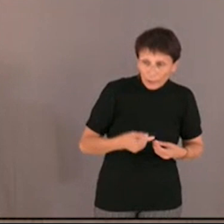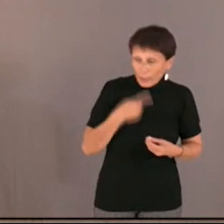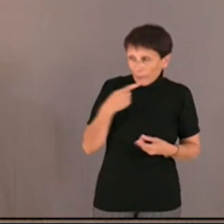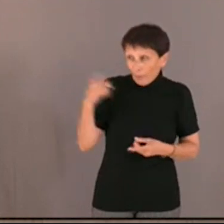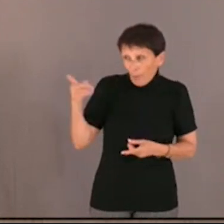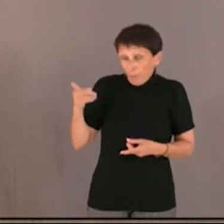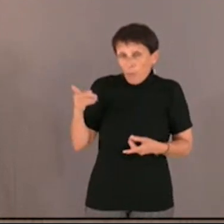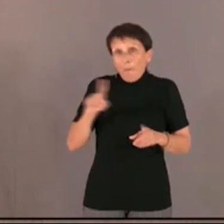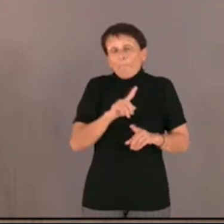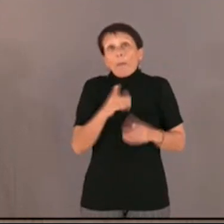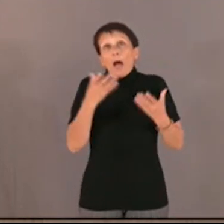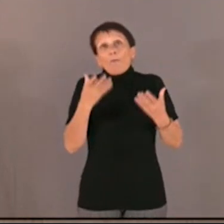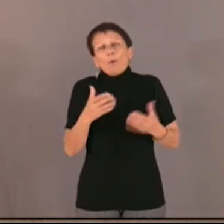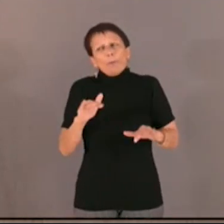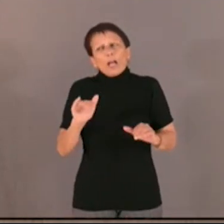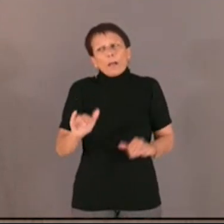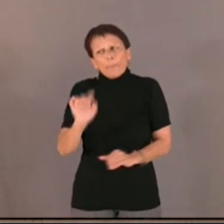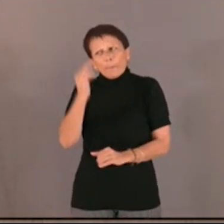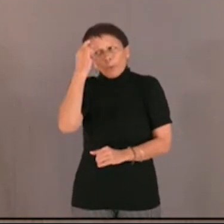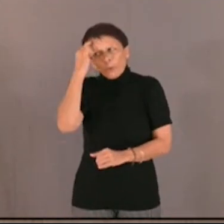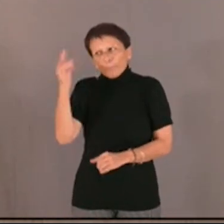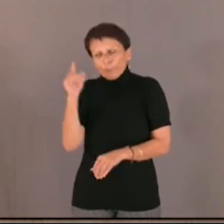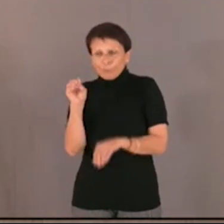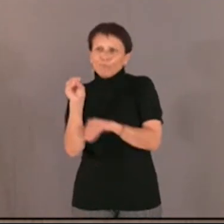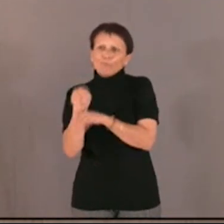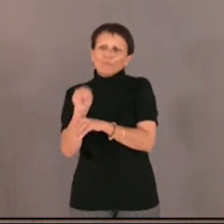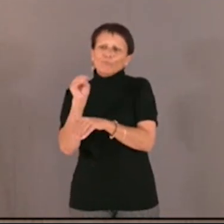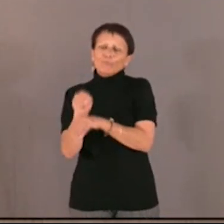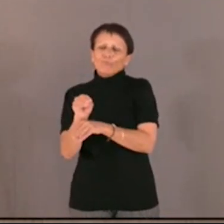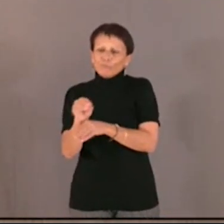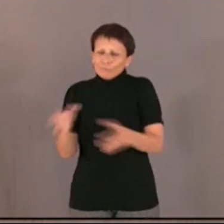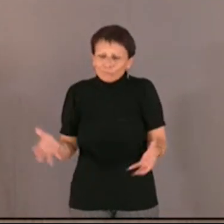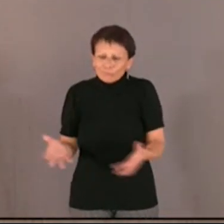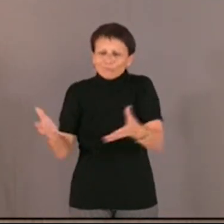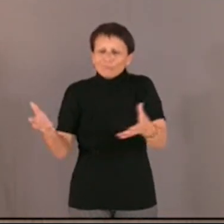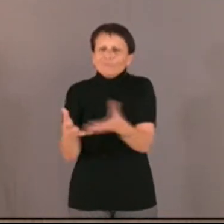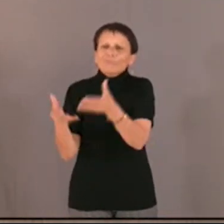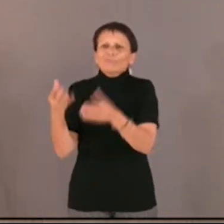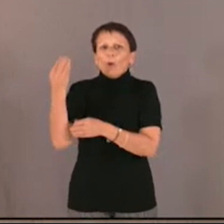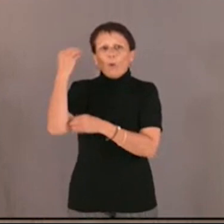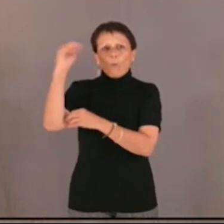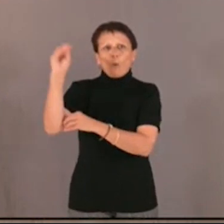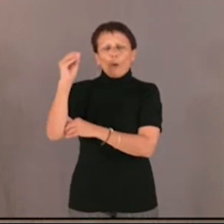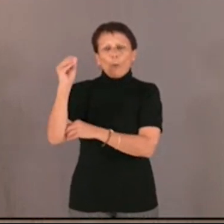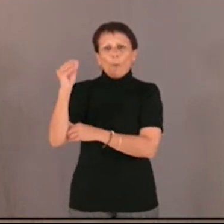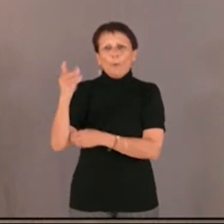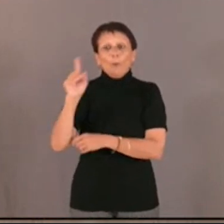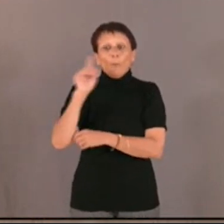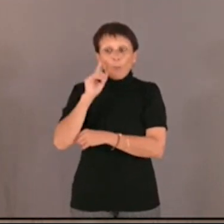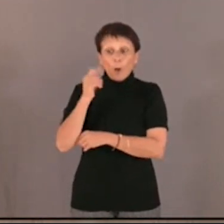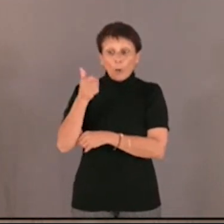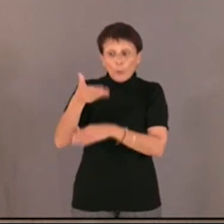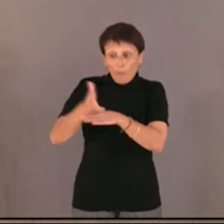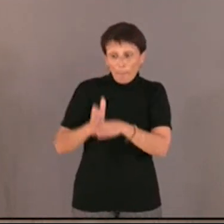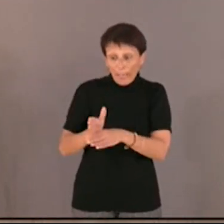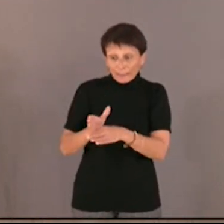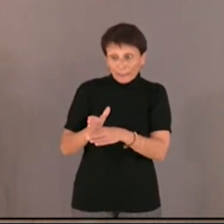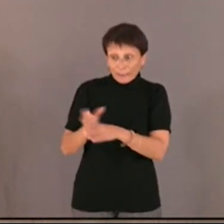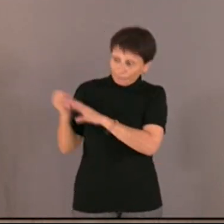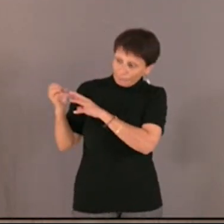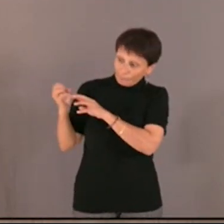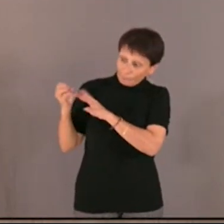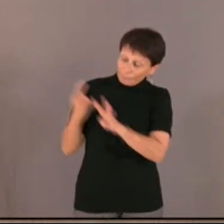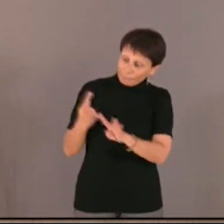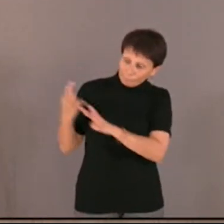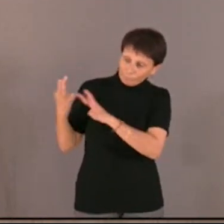involontairement, mais vous le savez quand même, vous alimenterez en partie la délinquance, puisque une partie de ces individus